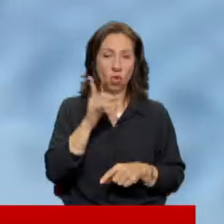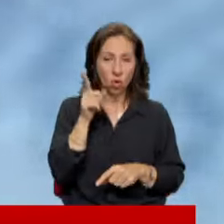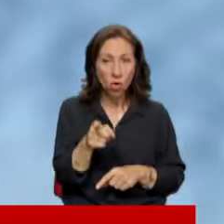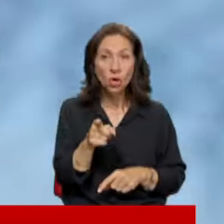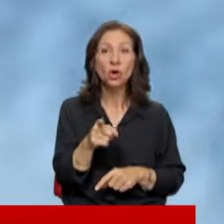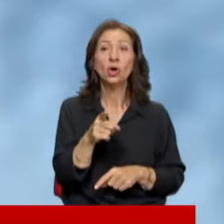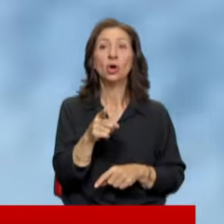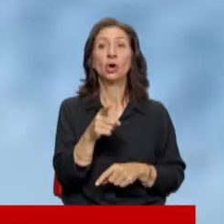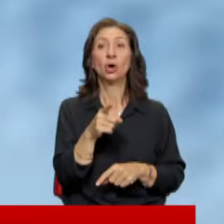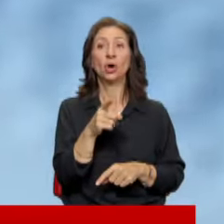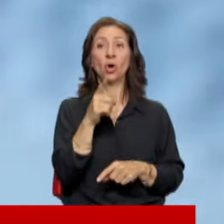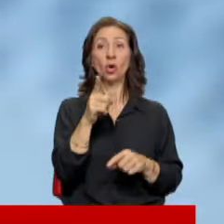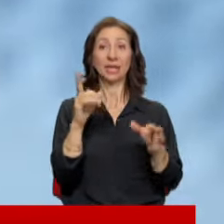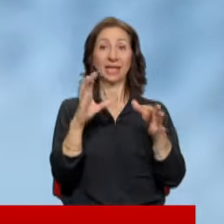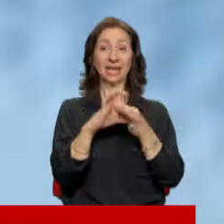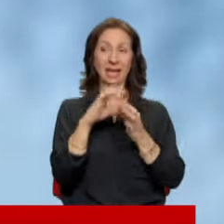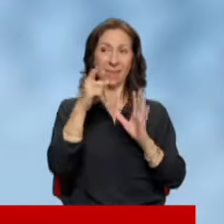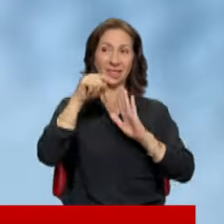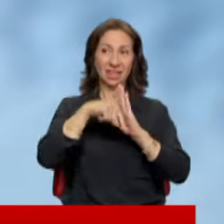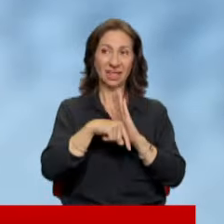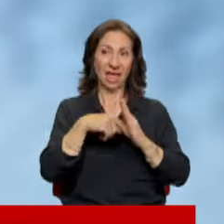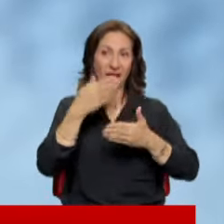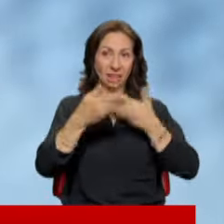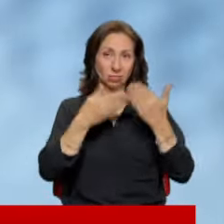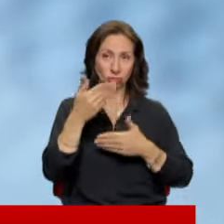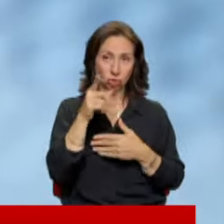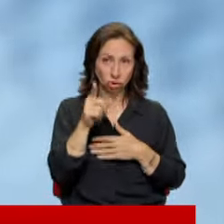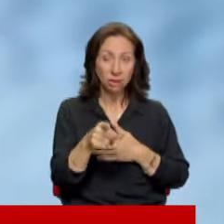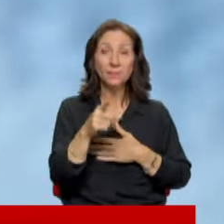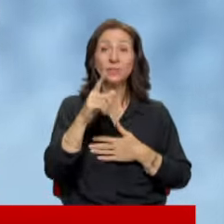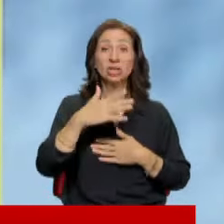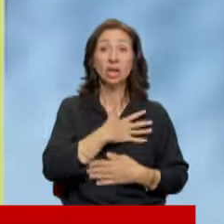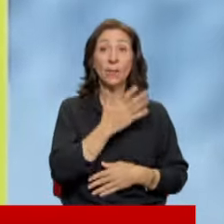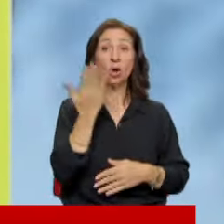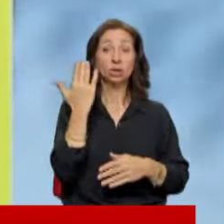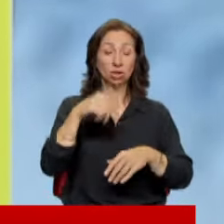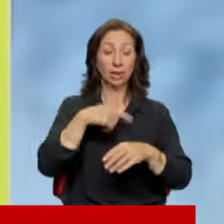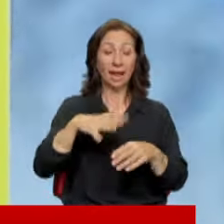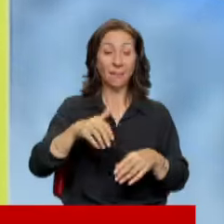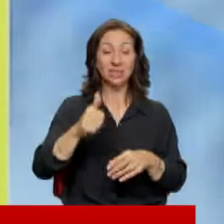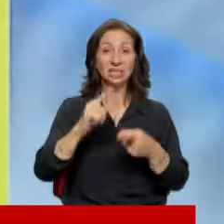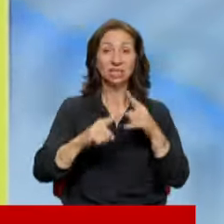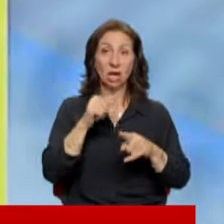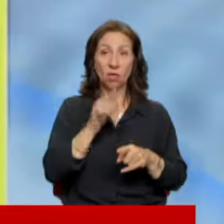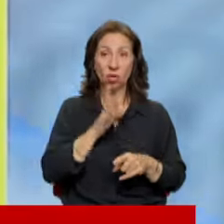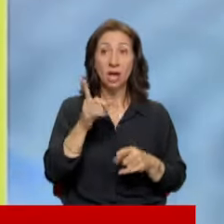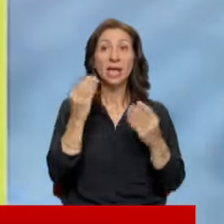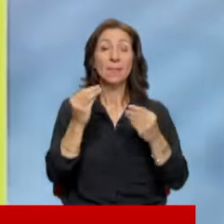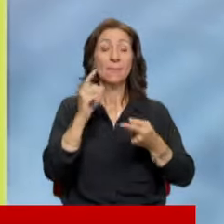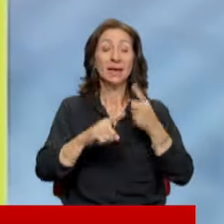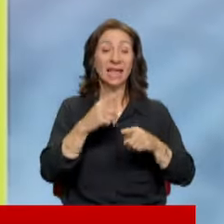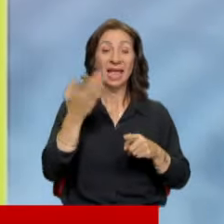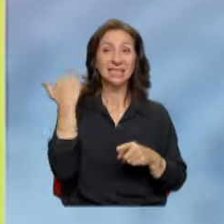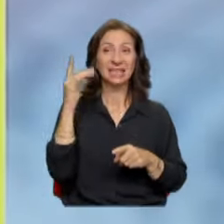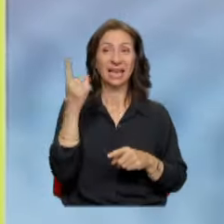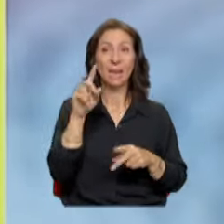başkanı Eee onunla ilgili bir detayı ön plana çıkarmış CHP'nin önceki dönem Genel Başkanı Kemal Kılıçdaroğlu iyi